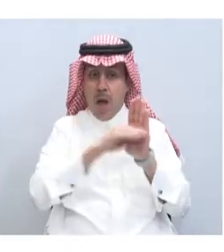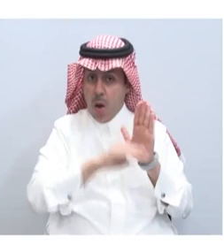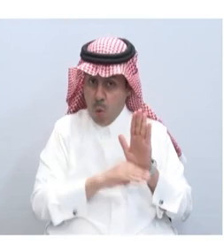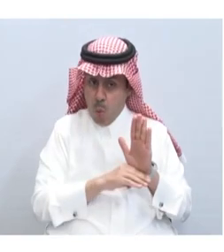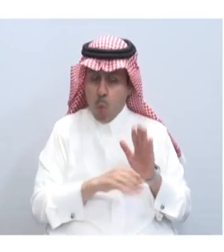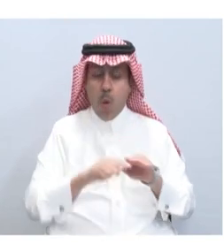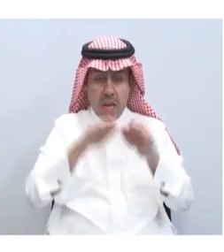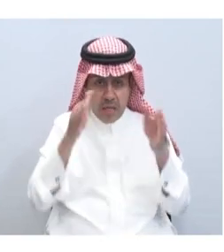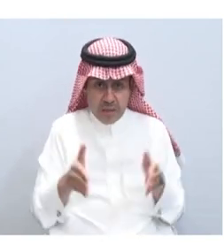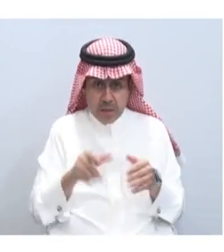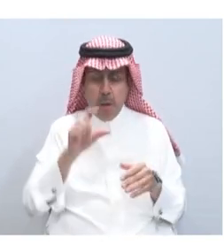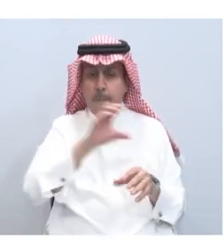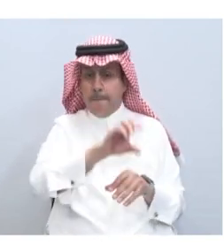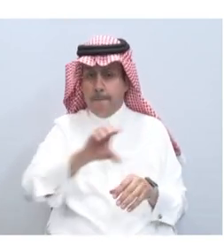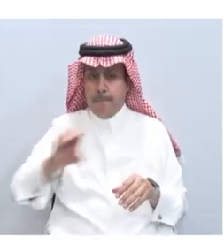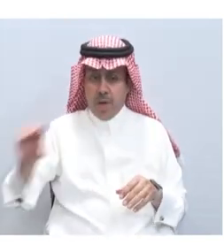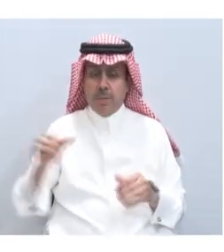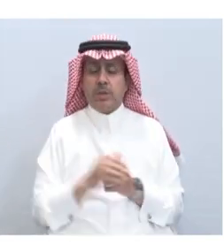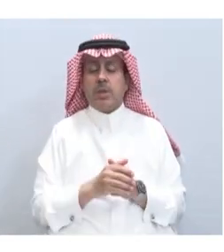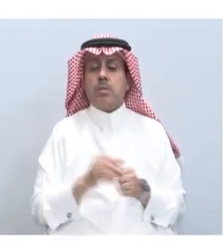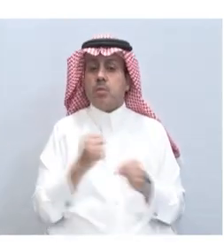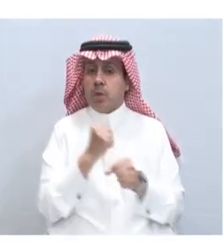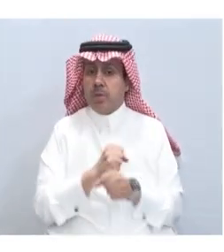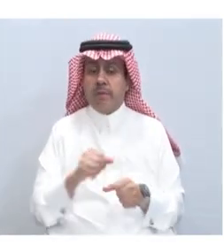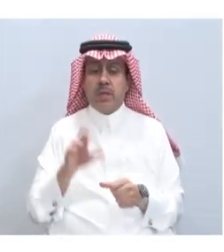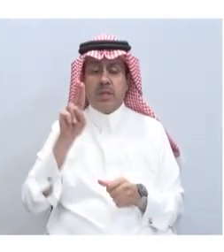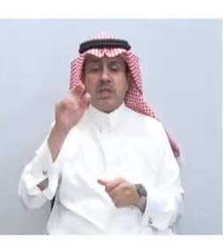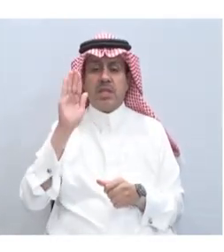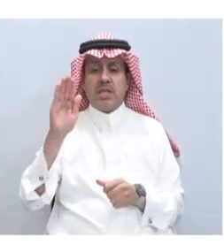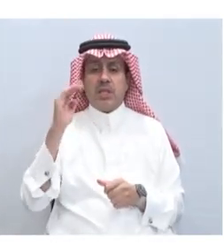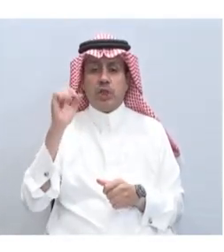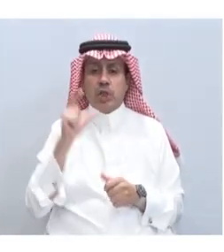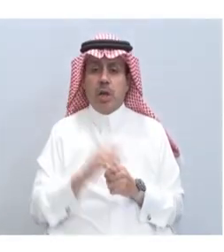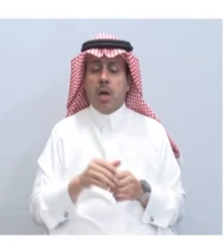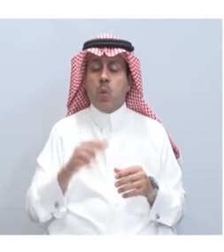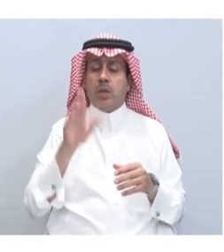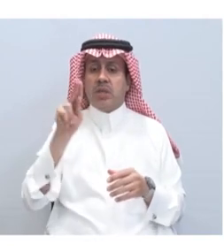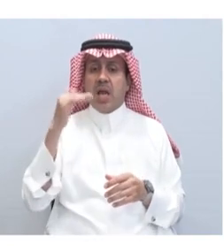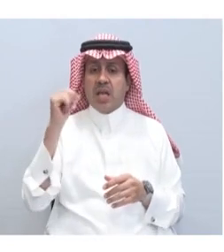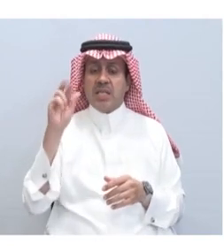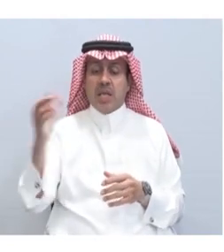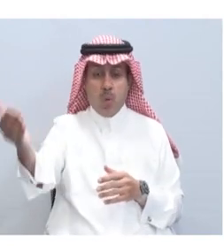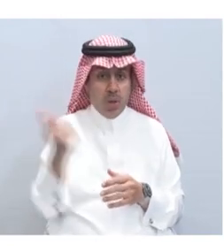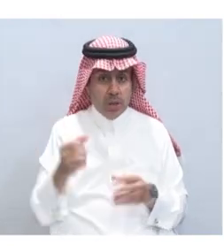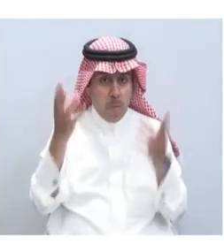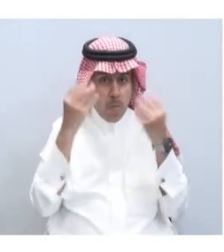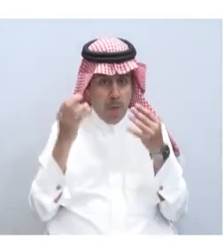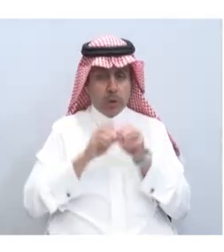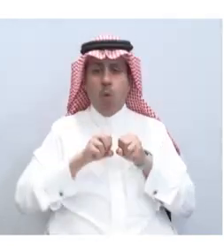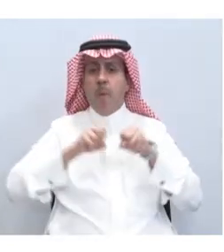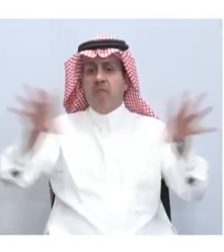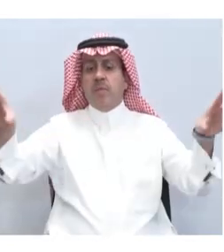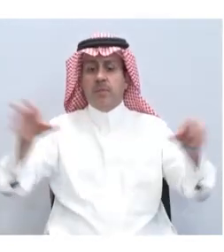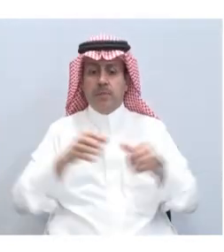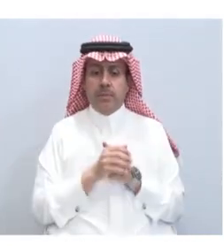والبرامج المستخدمه في تسجيل وتنظيم وتجهيز وتخزين واسترجاع وبث المعلومات